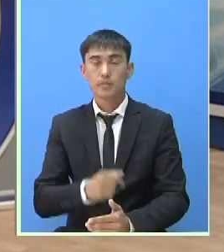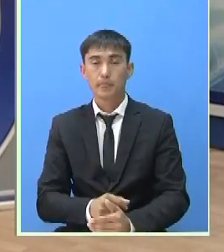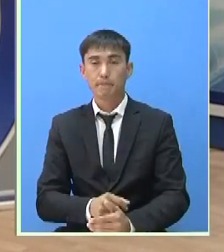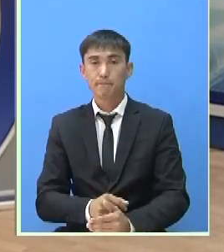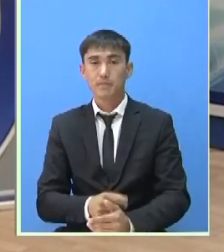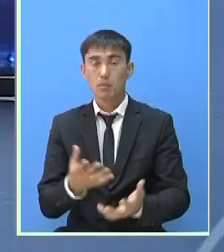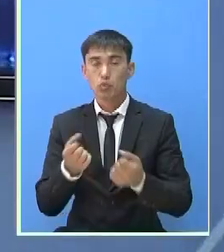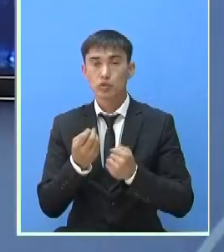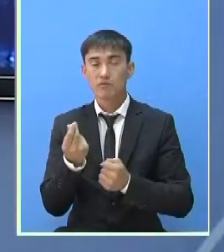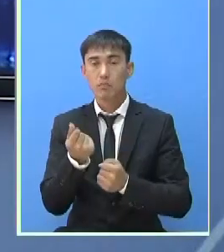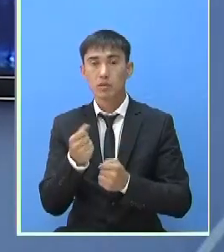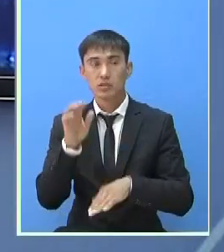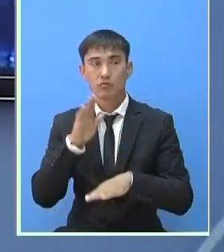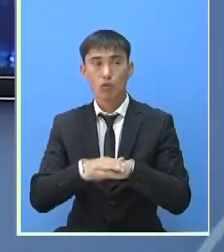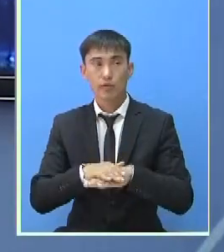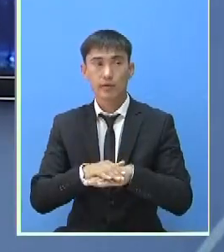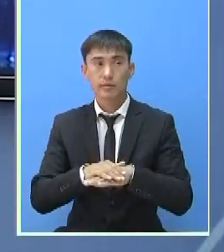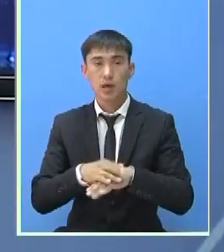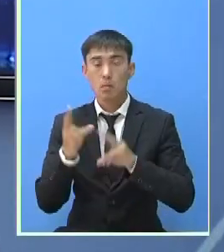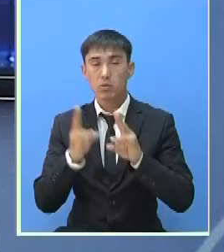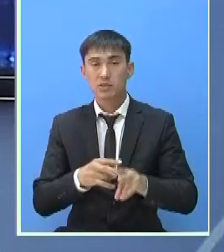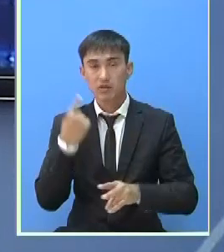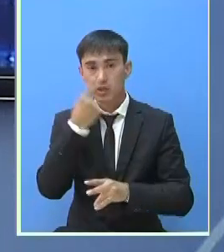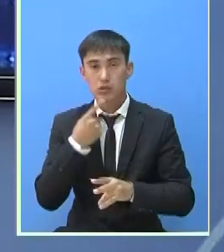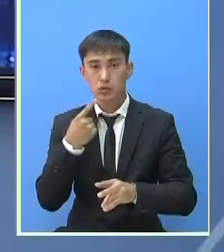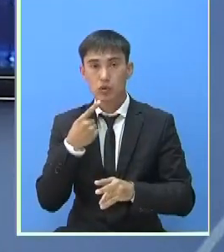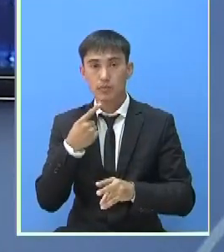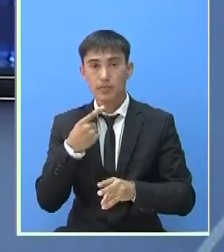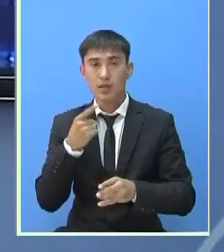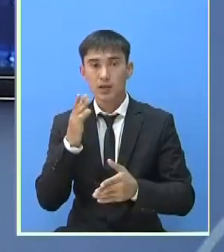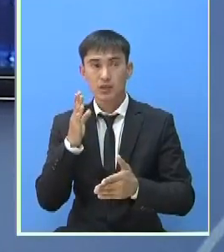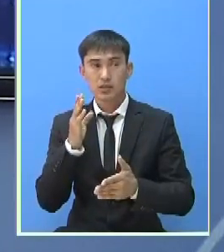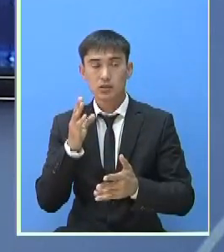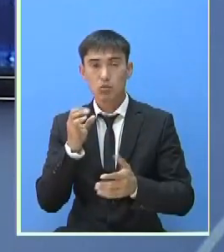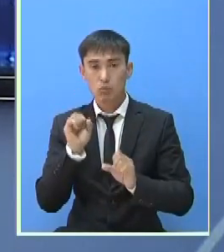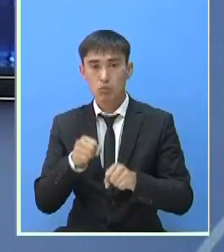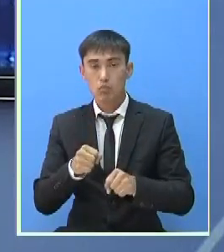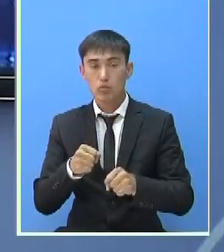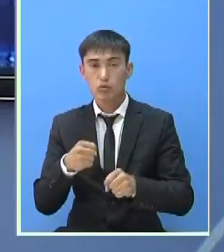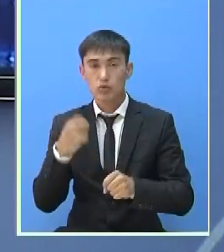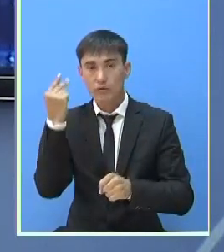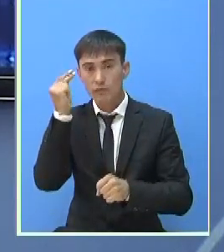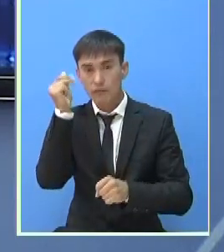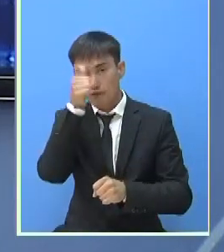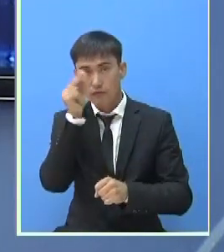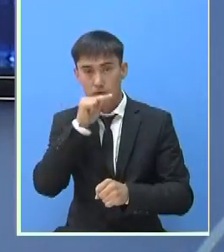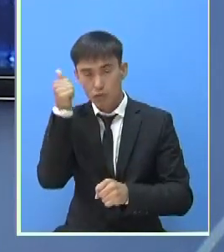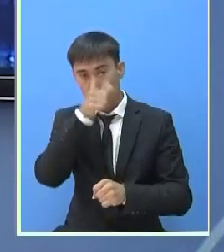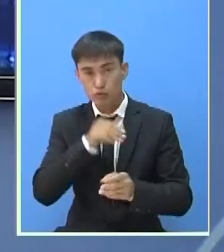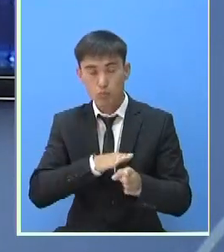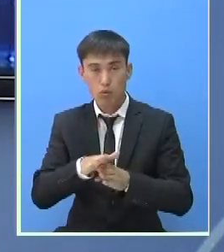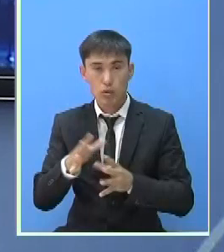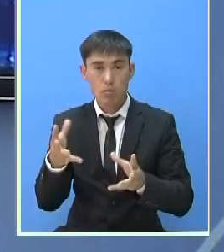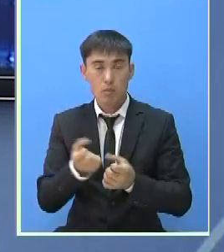при получении выплаты из фонда пострадавшее лицо не лишается возможности взыскать с виновного лица ущерб в полном объеме. То